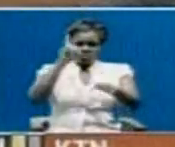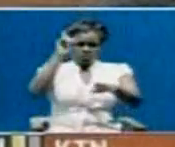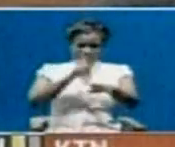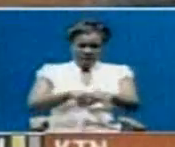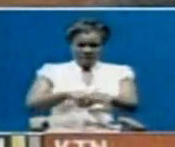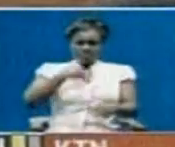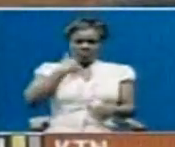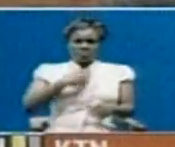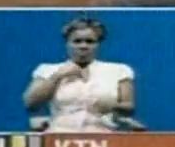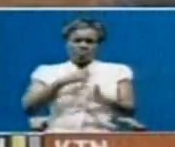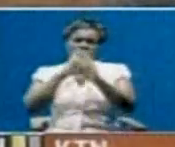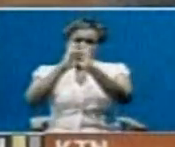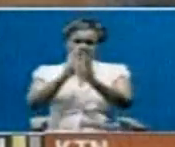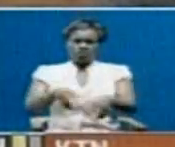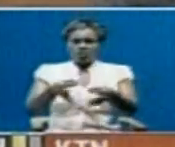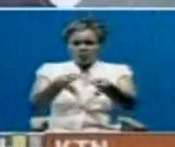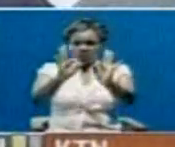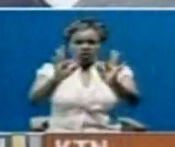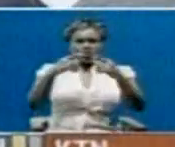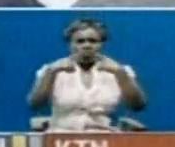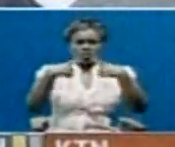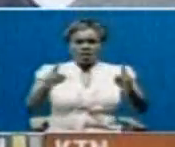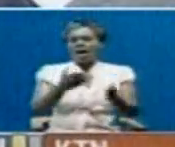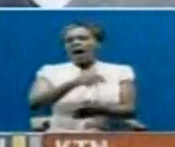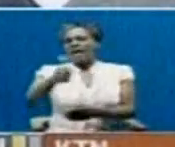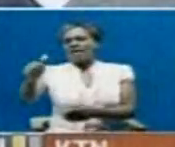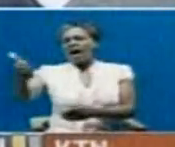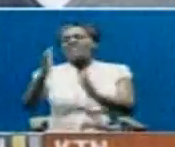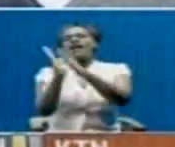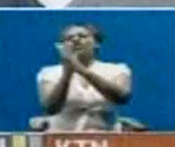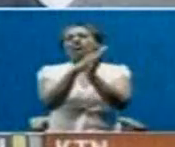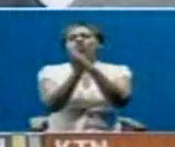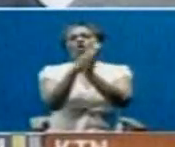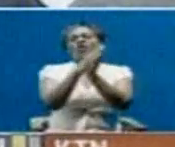mkuu atakapotoa matokeo kamili. Any other stories that are being